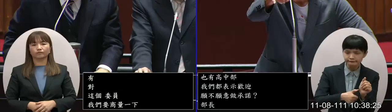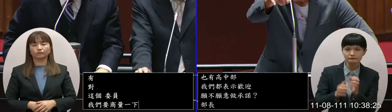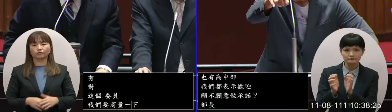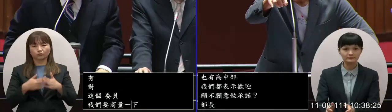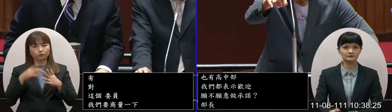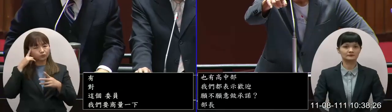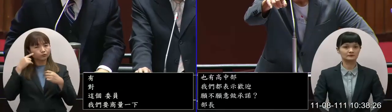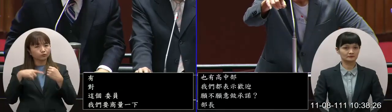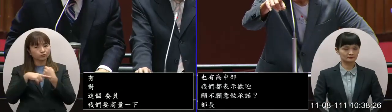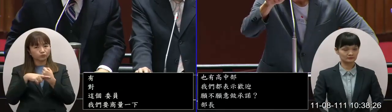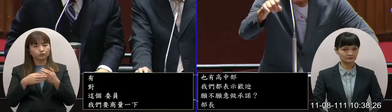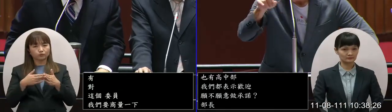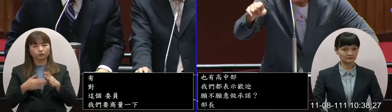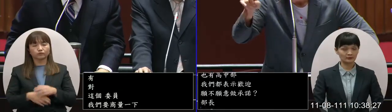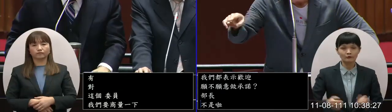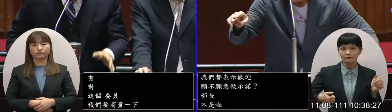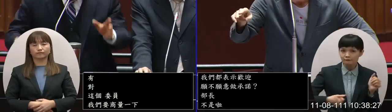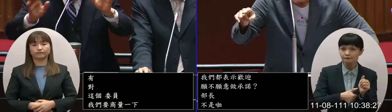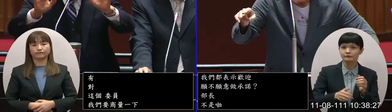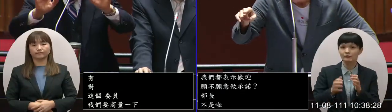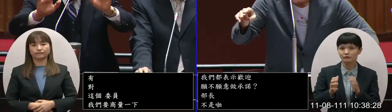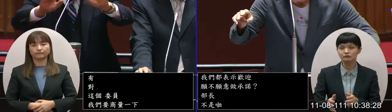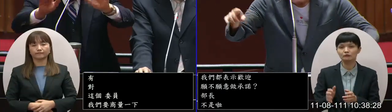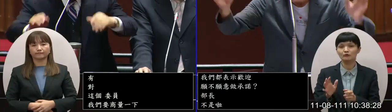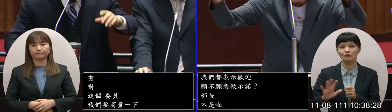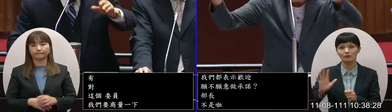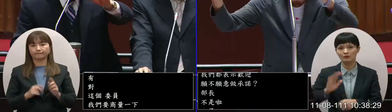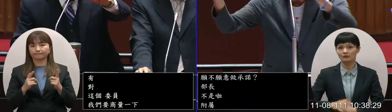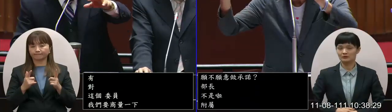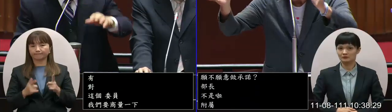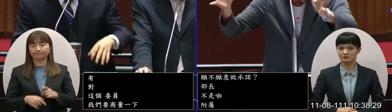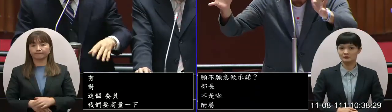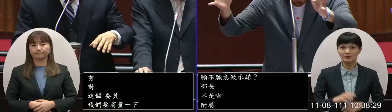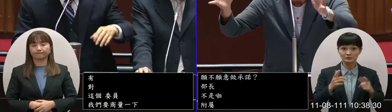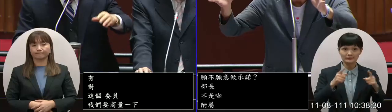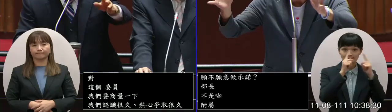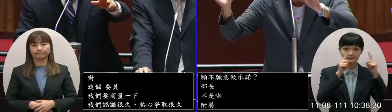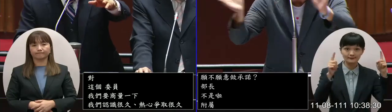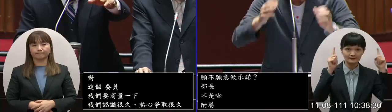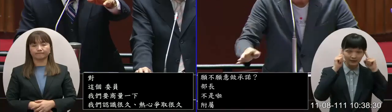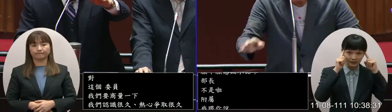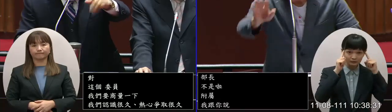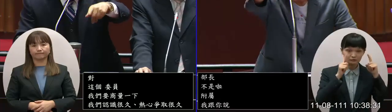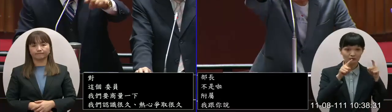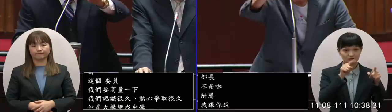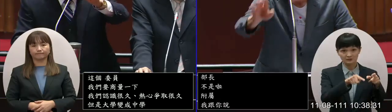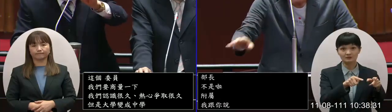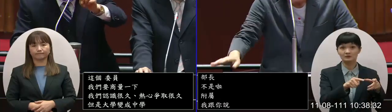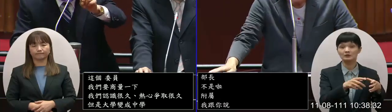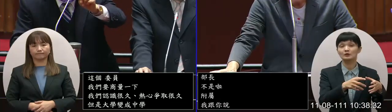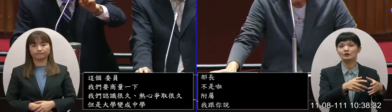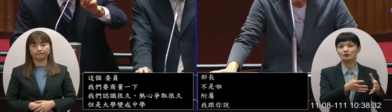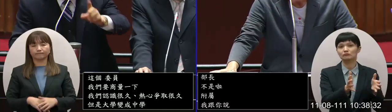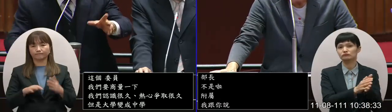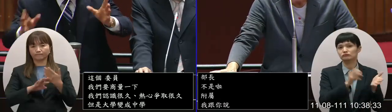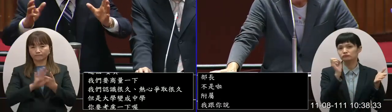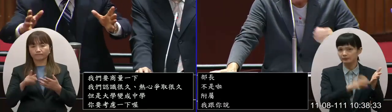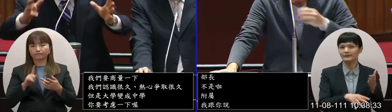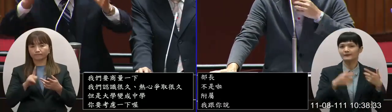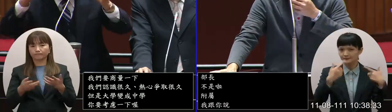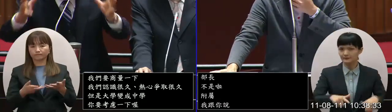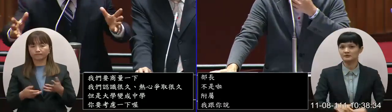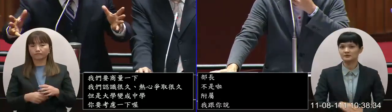考虑一下哦。 好、哦，附属中学哦，不是说把那个大学分部废掉，我没有这个意思。 我一点，